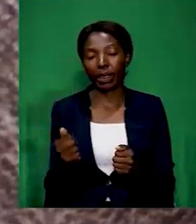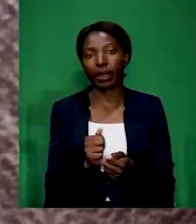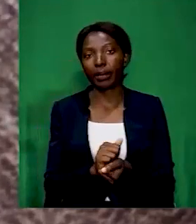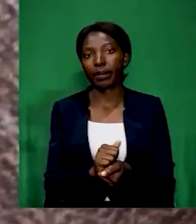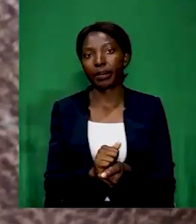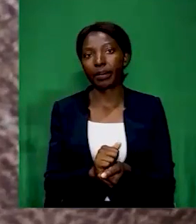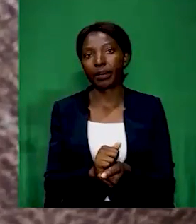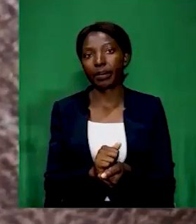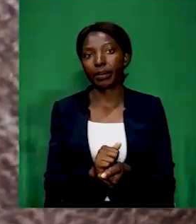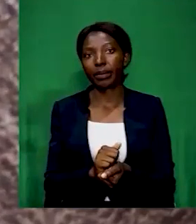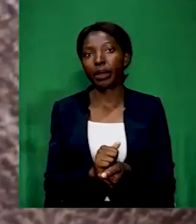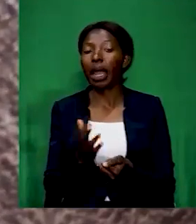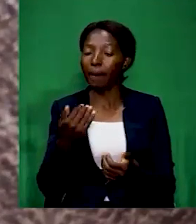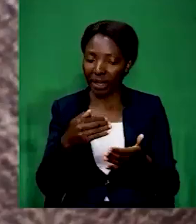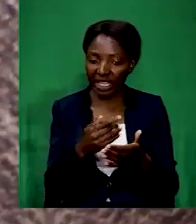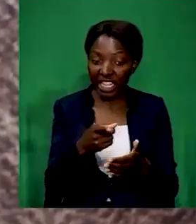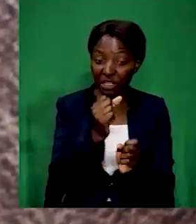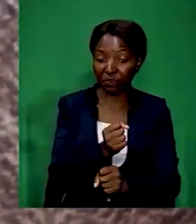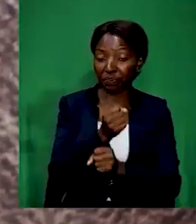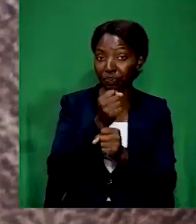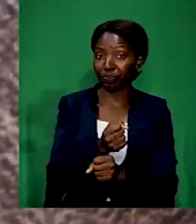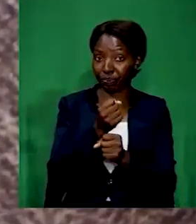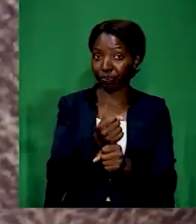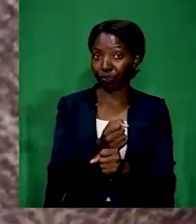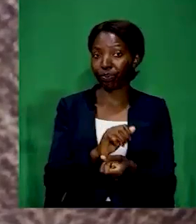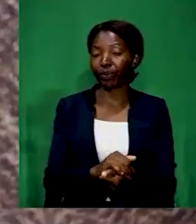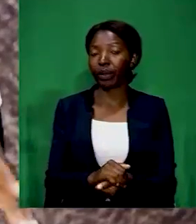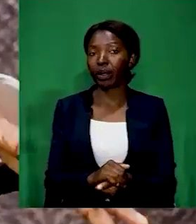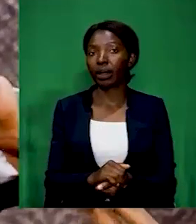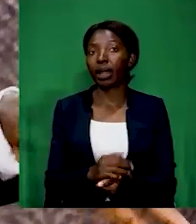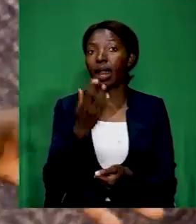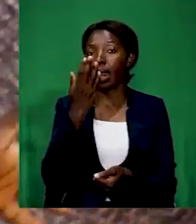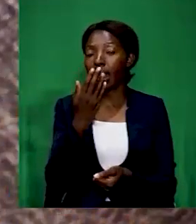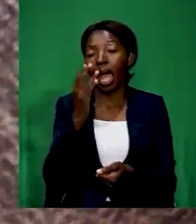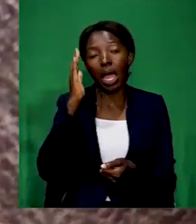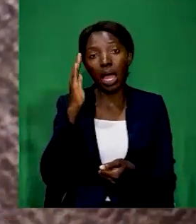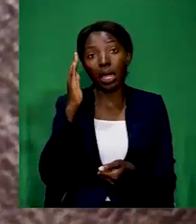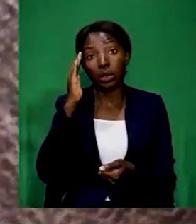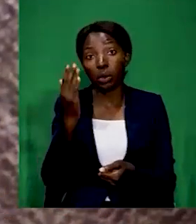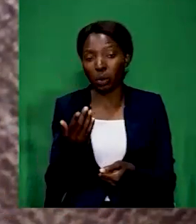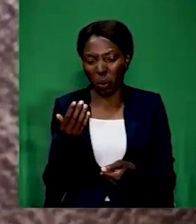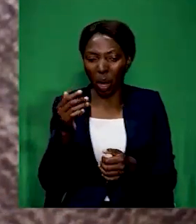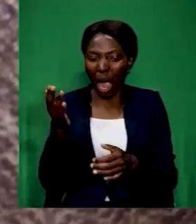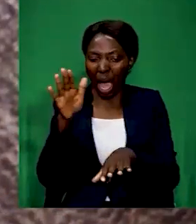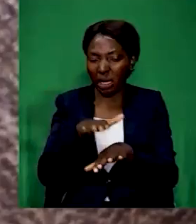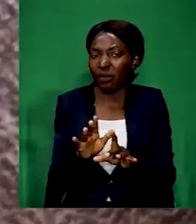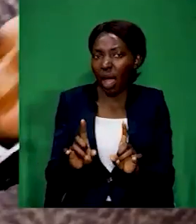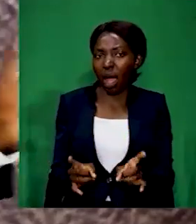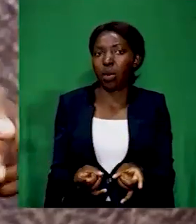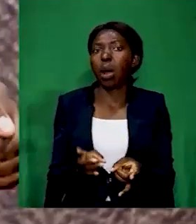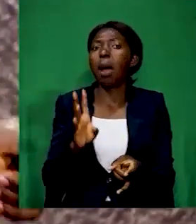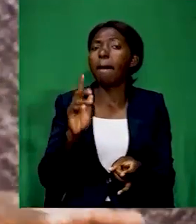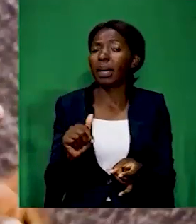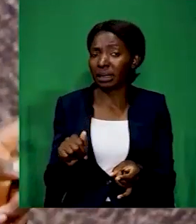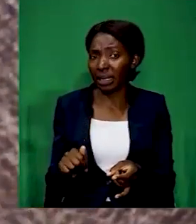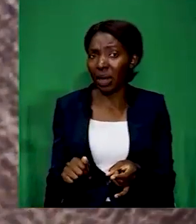hii. Pane kachirawe karipo warumi. Number one, and this kuzi yaunda shika say. But why in